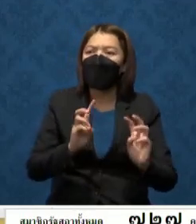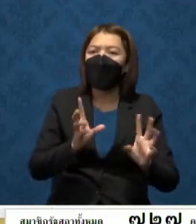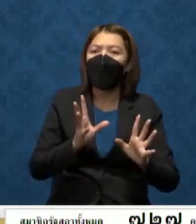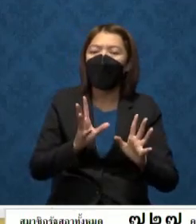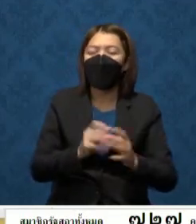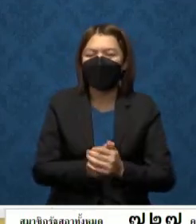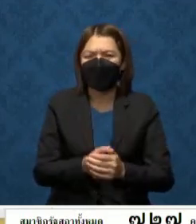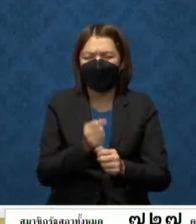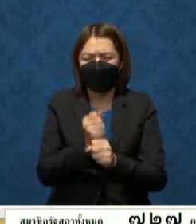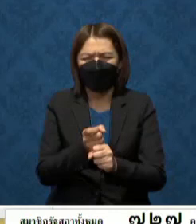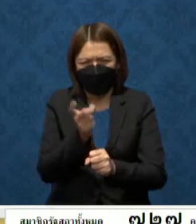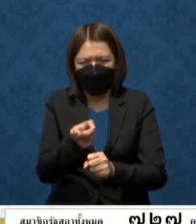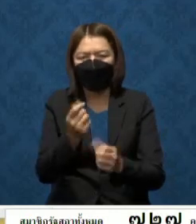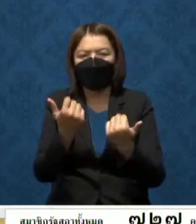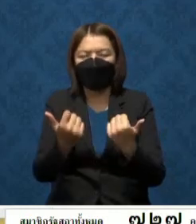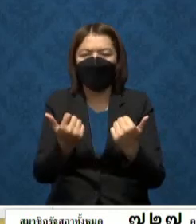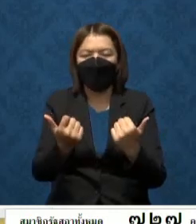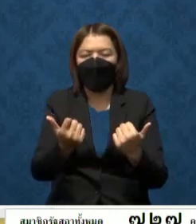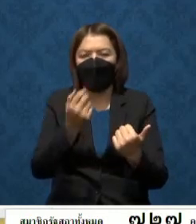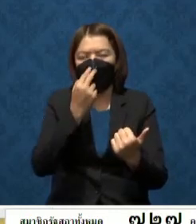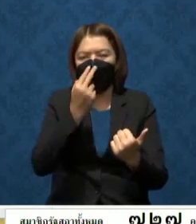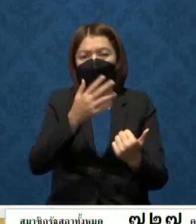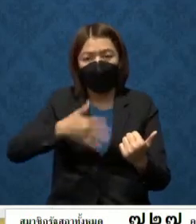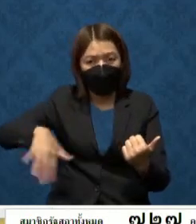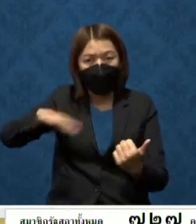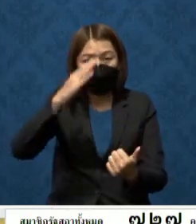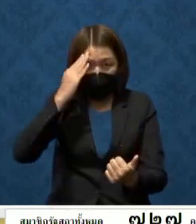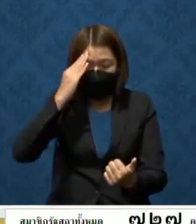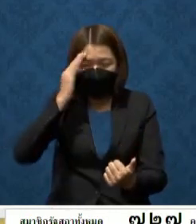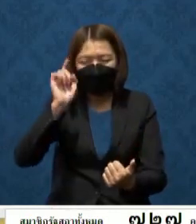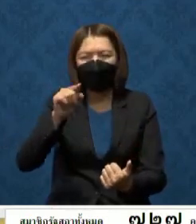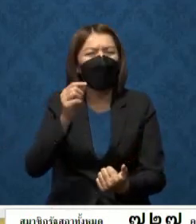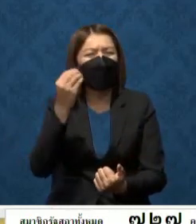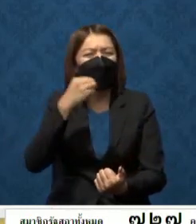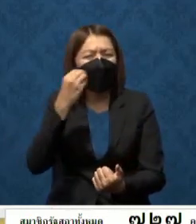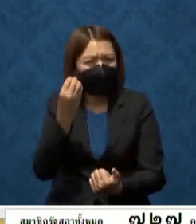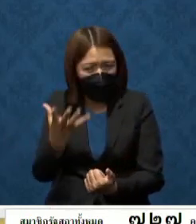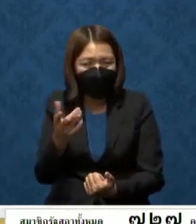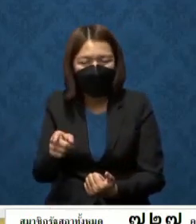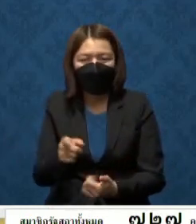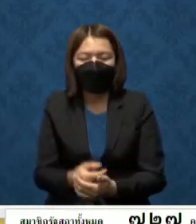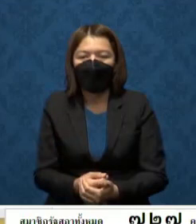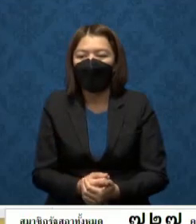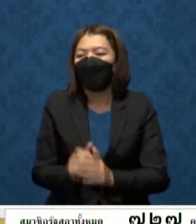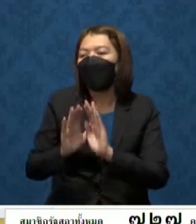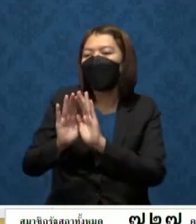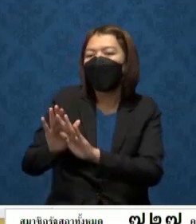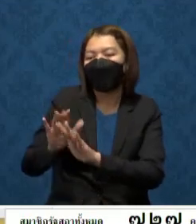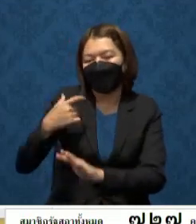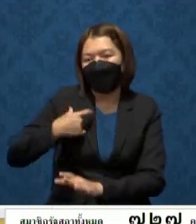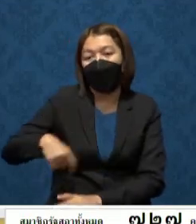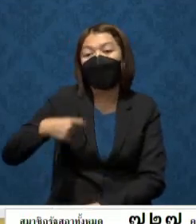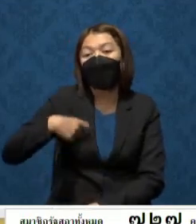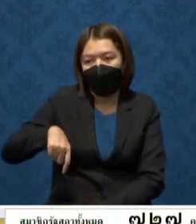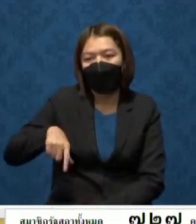ทางปฏิบิที่เป็จิอยในขณะนี้ พวกเรากคงทราบดีว่าส่นใหญ่ก็จะมอบหมายหอแต่งตั้งทนในค